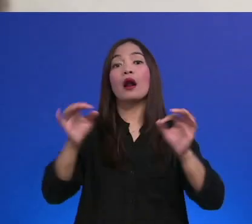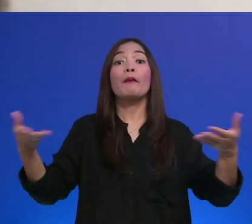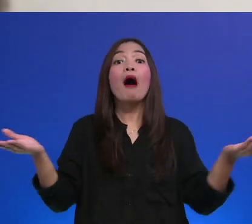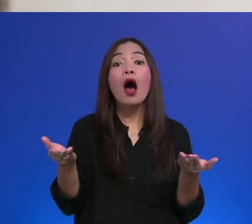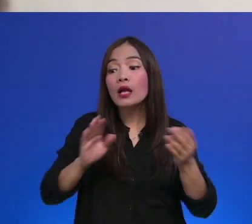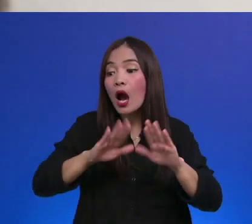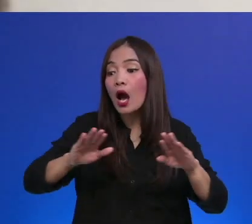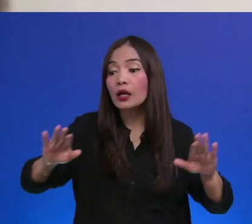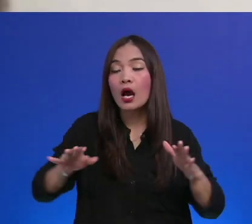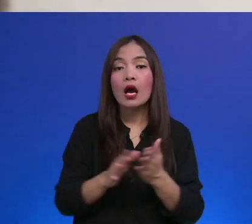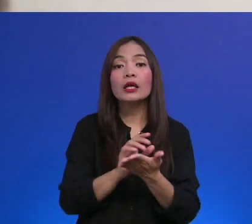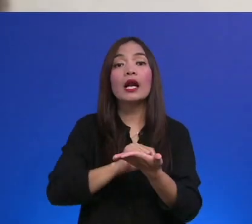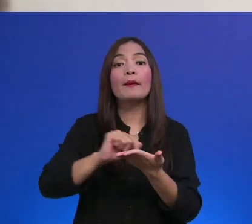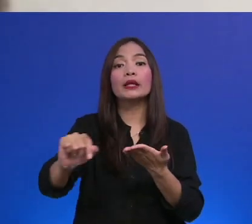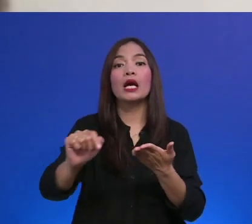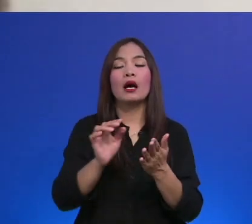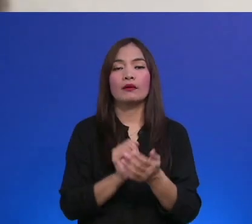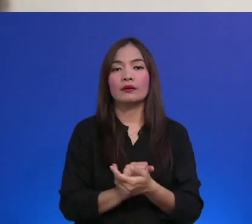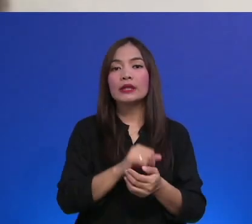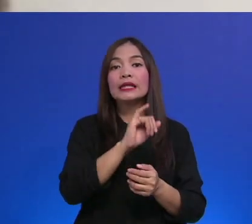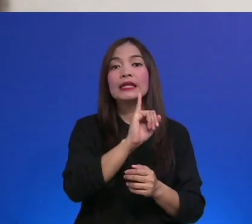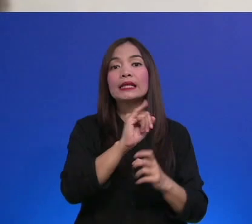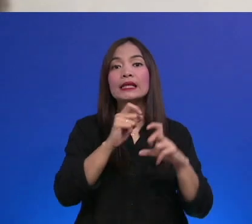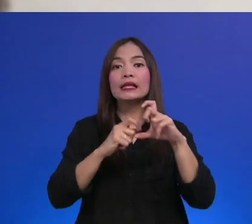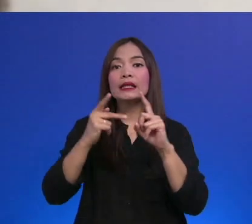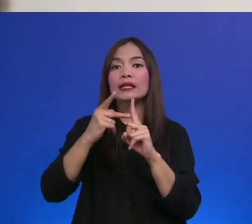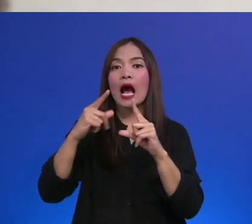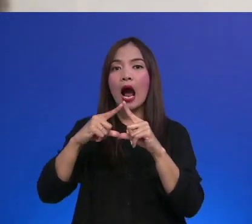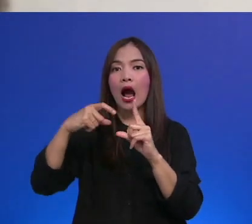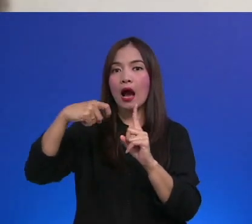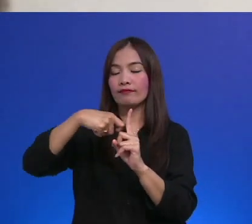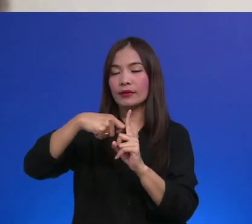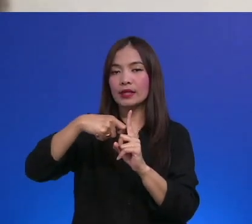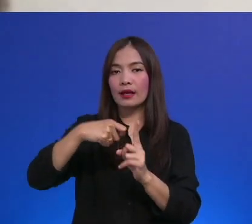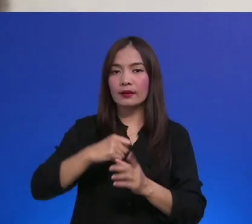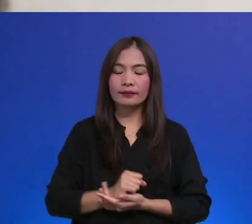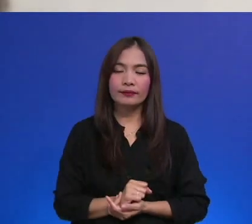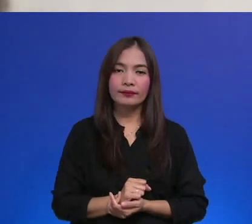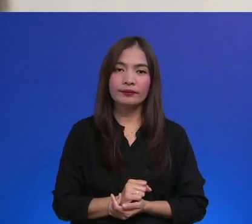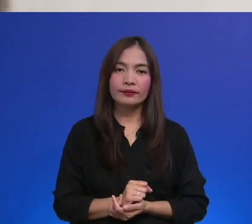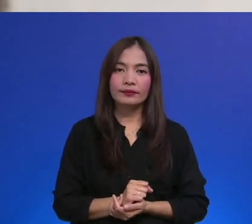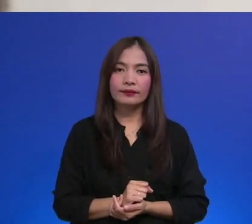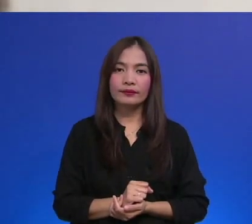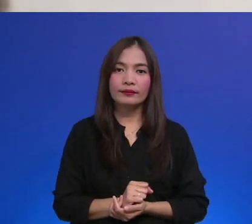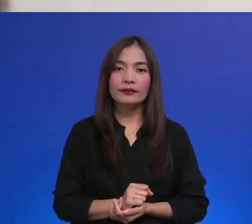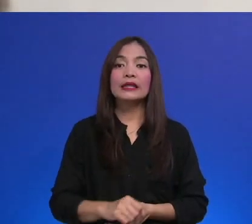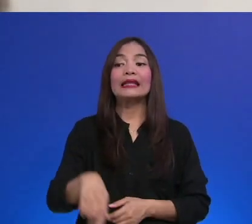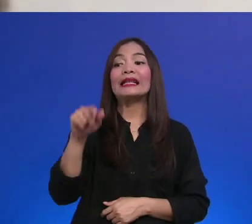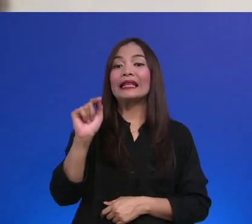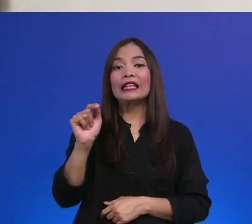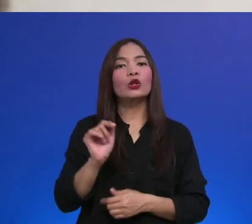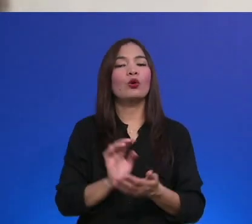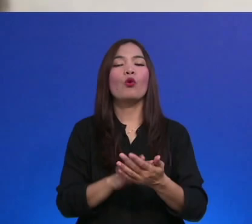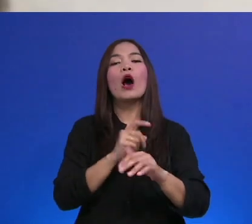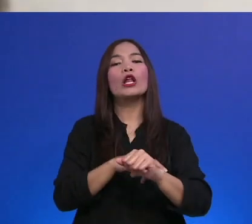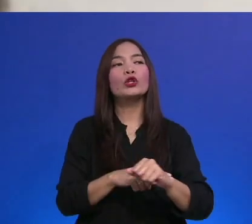Anaknya Isa luar biasa saudara di situ Abram diuji